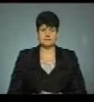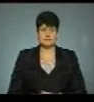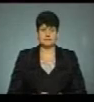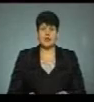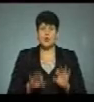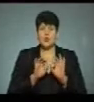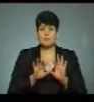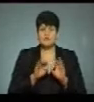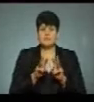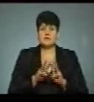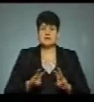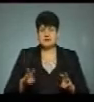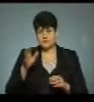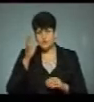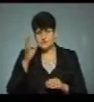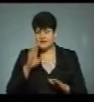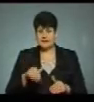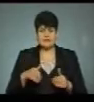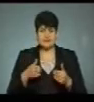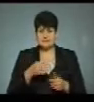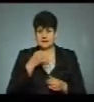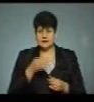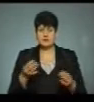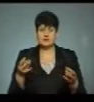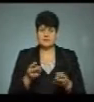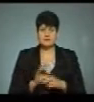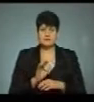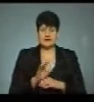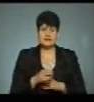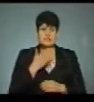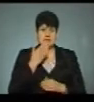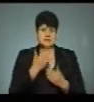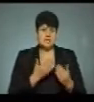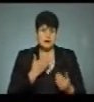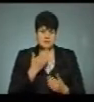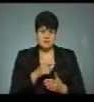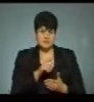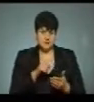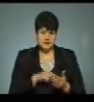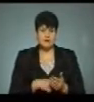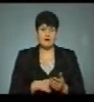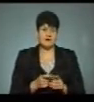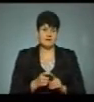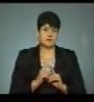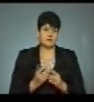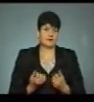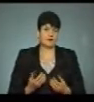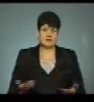Коментарів Міністерстві освіти і науки не надали. Сказали, потрібно надсилати запит. Ми його надіслали. Відповіді наразі не